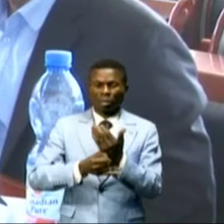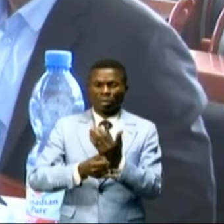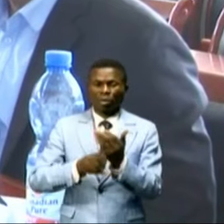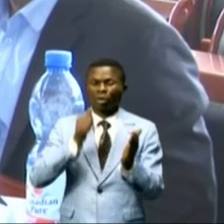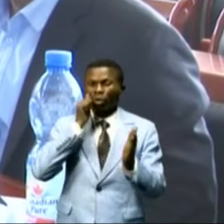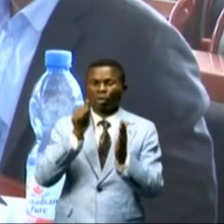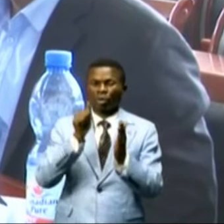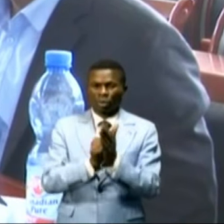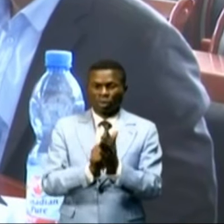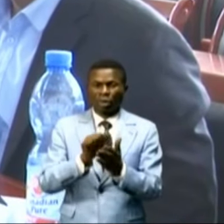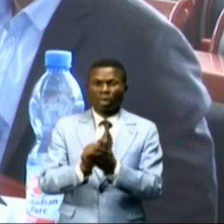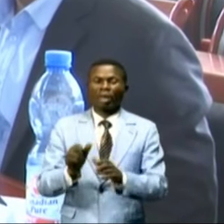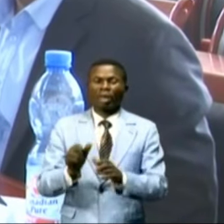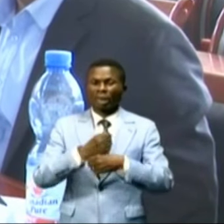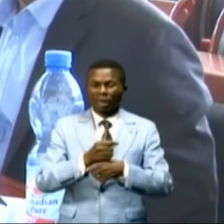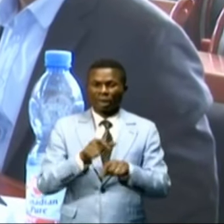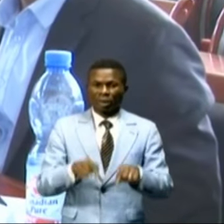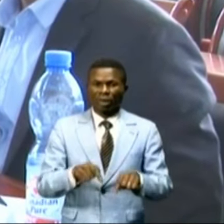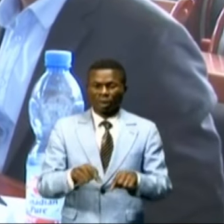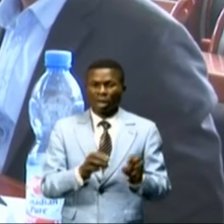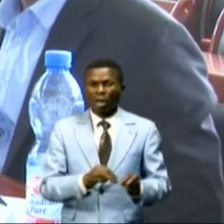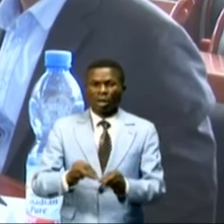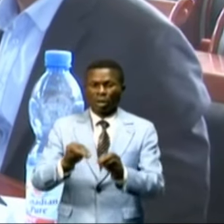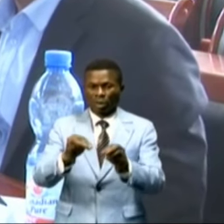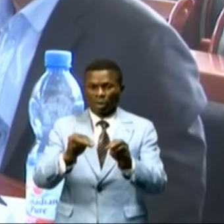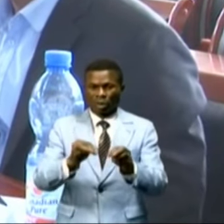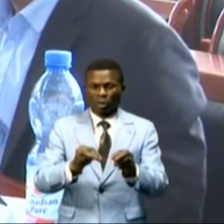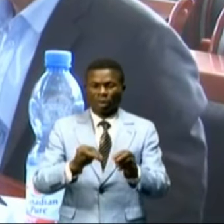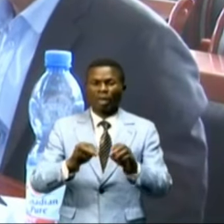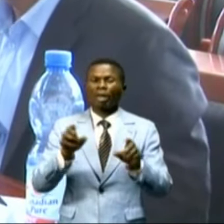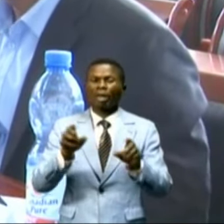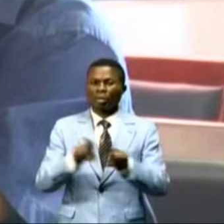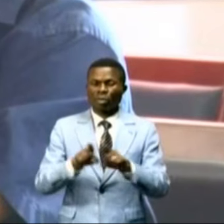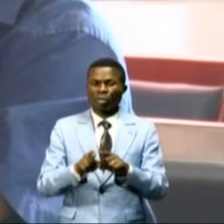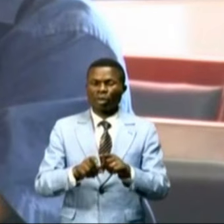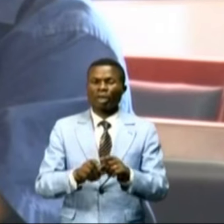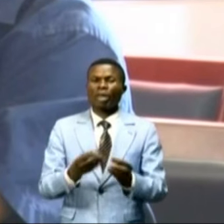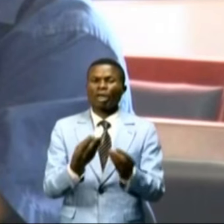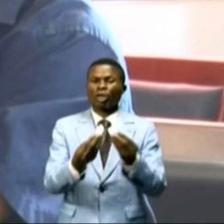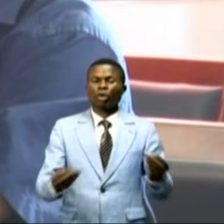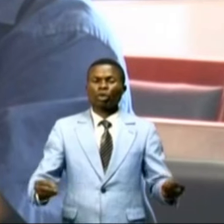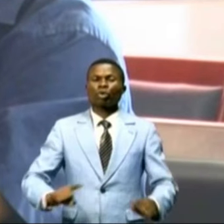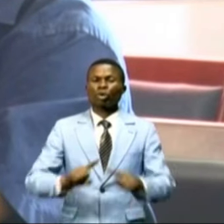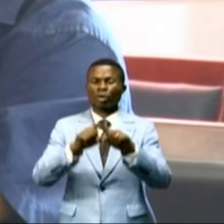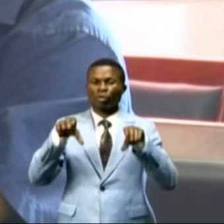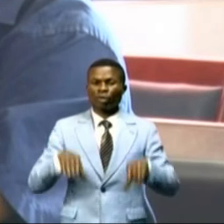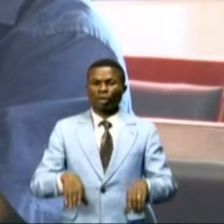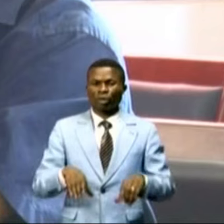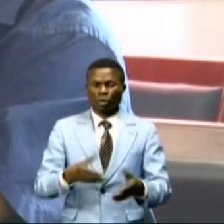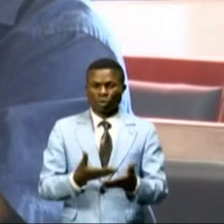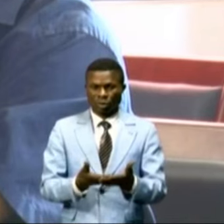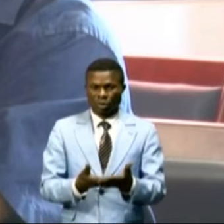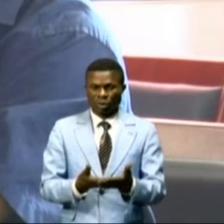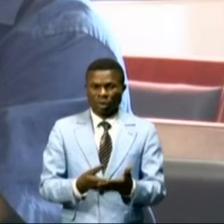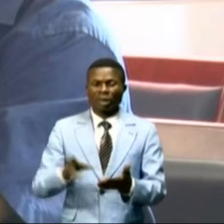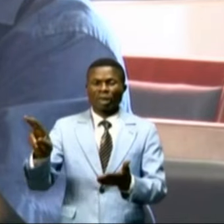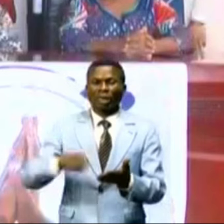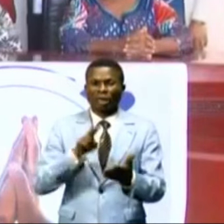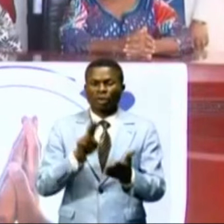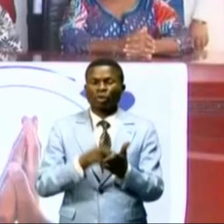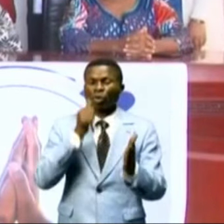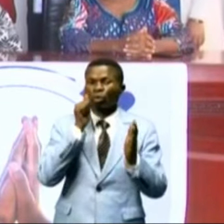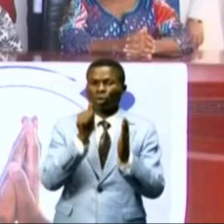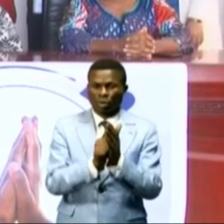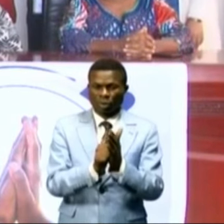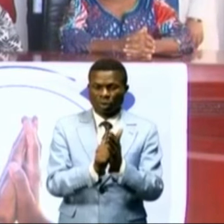sur la mise en œuvre des mécanismes alternatifs de règlement de conflits en RDC. De signer l'arrêté